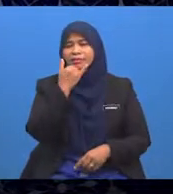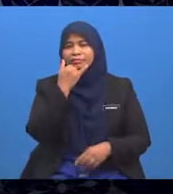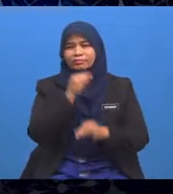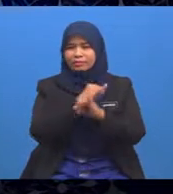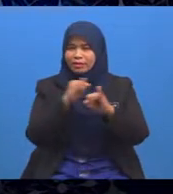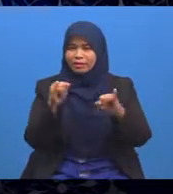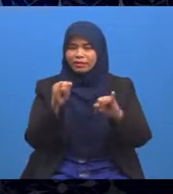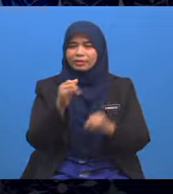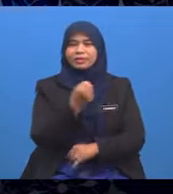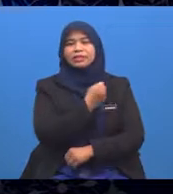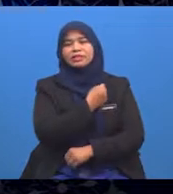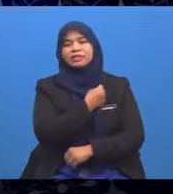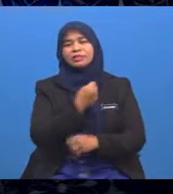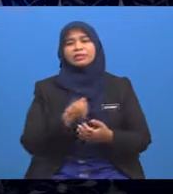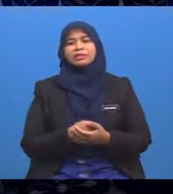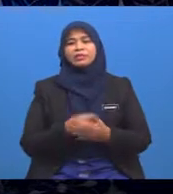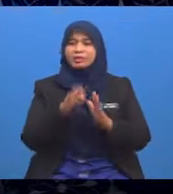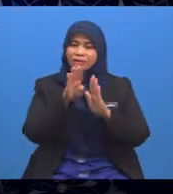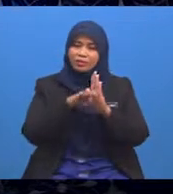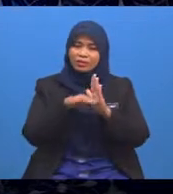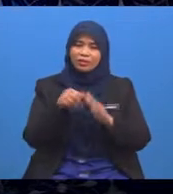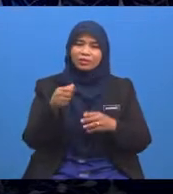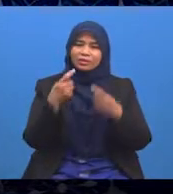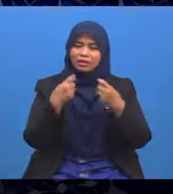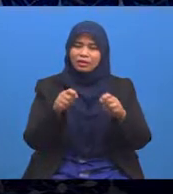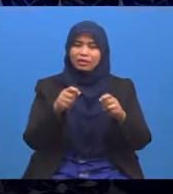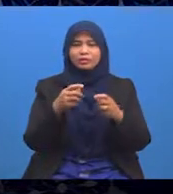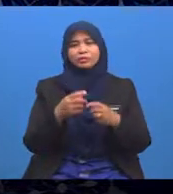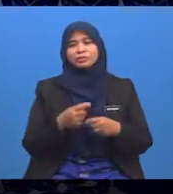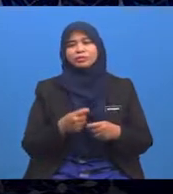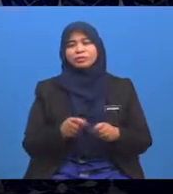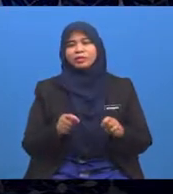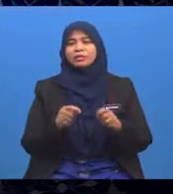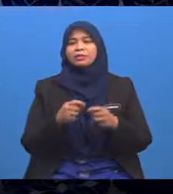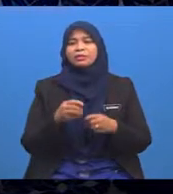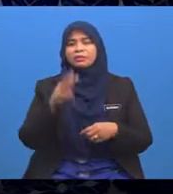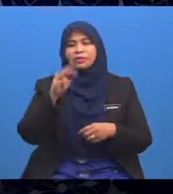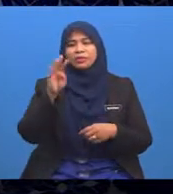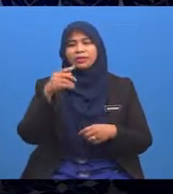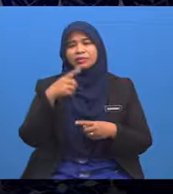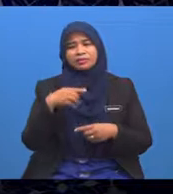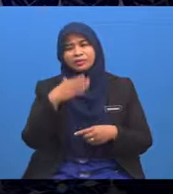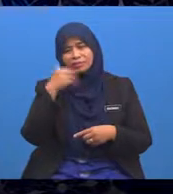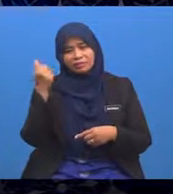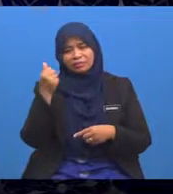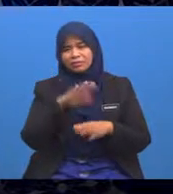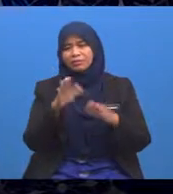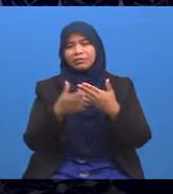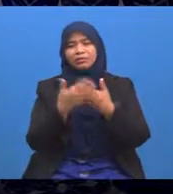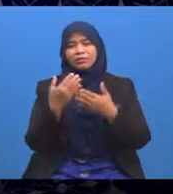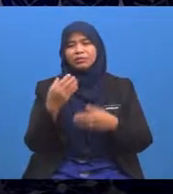kecewa. Sekurang-kurangnya, kamu telah mencuba. Murid yang cemerlang tidak mudah berputus